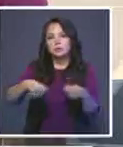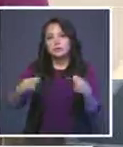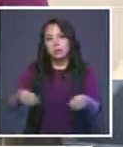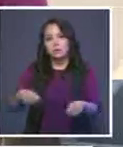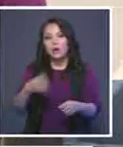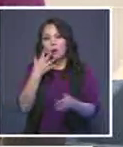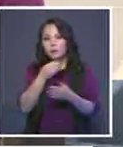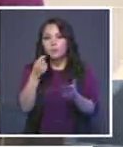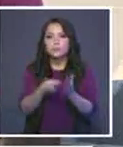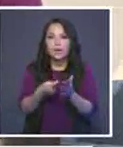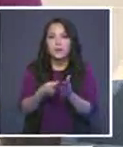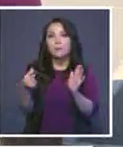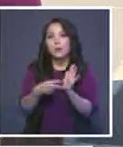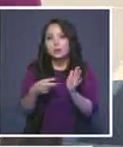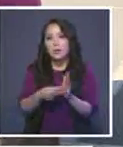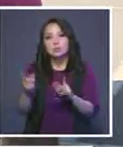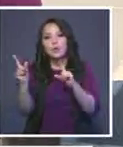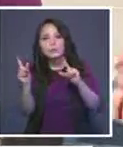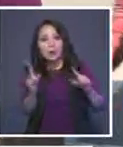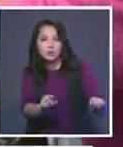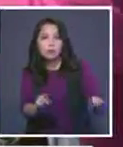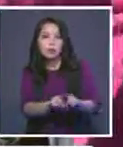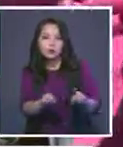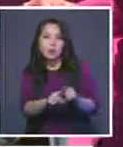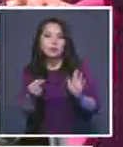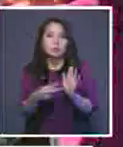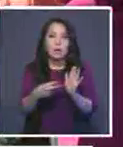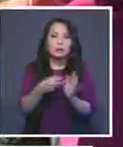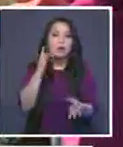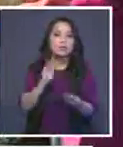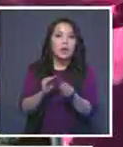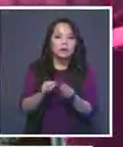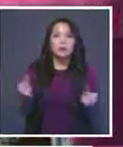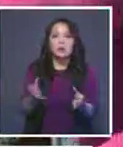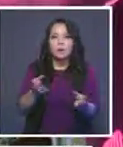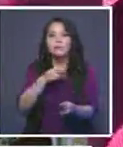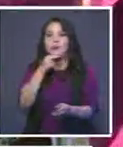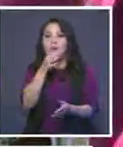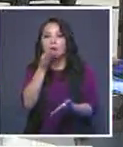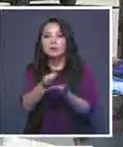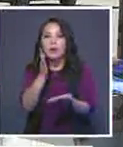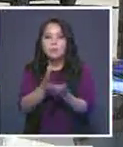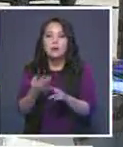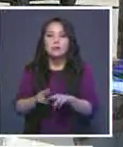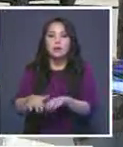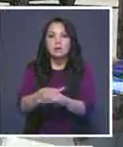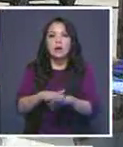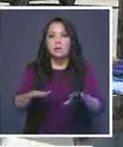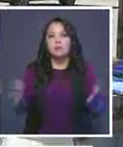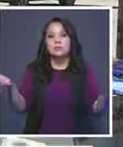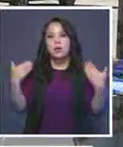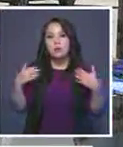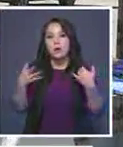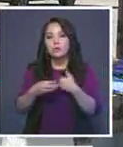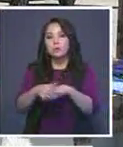ие азық-түлік тауарларының бағасын арзандатуға және оны тұрақты ұстауға ықпал жасайды. Әлеуметтік сауда орындарының демалыс күндері